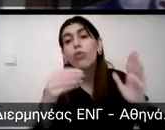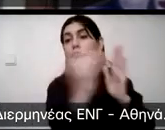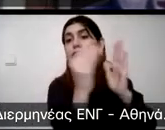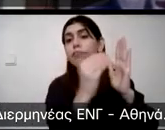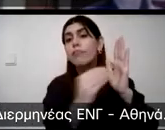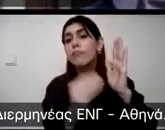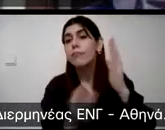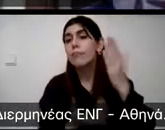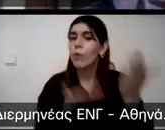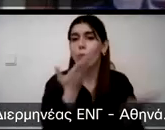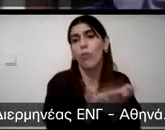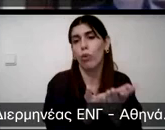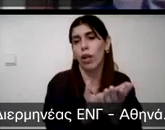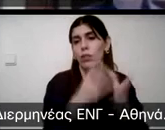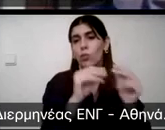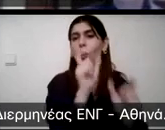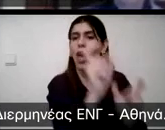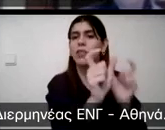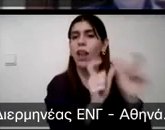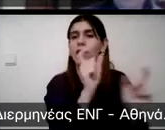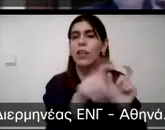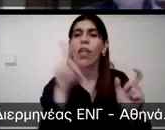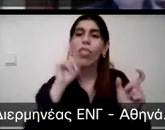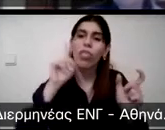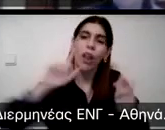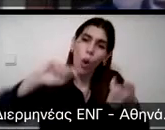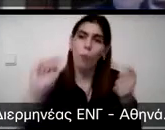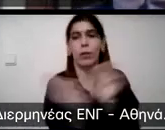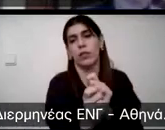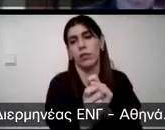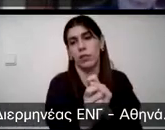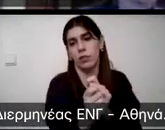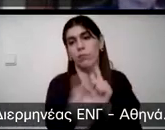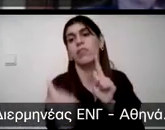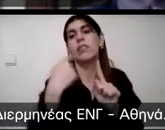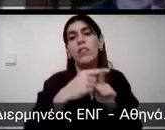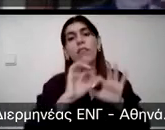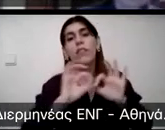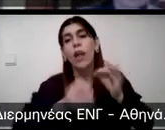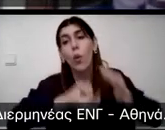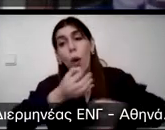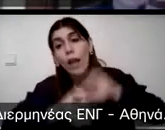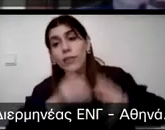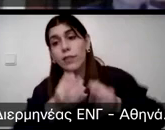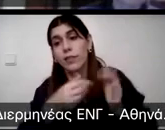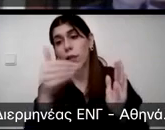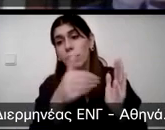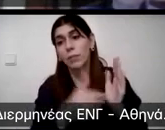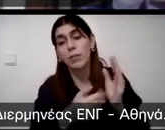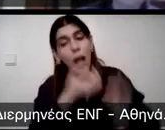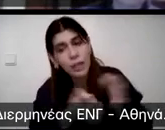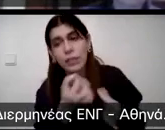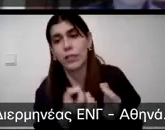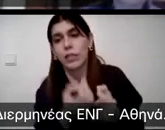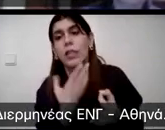προτάσεις τηλεκοποίησης. Με σχόλια, γιατί στο ηλεκτρονικό λεξικό είναι πολύ σημαντικός